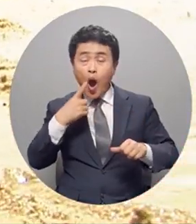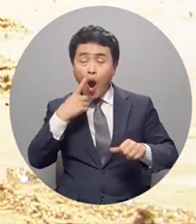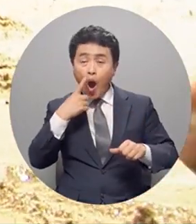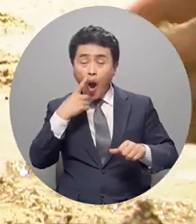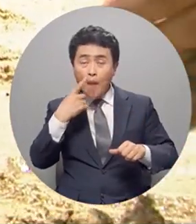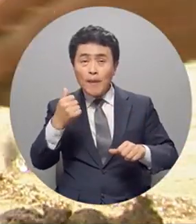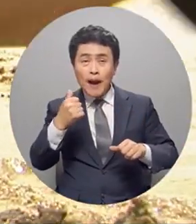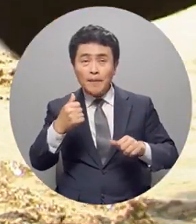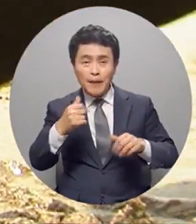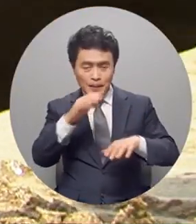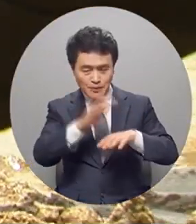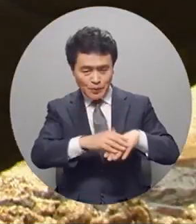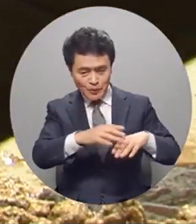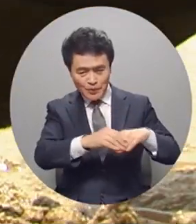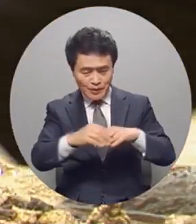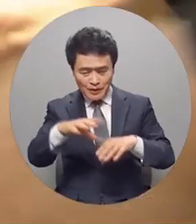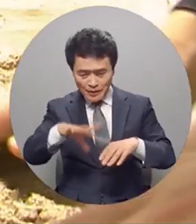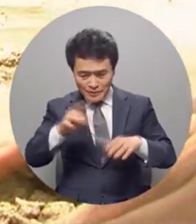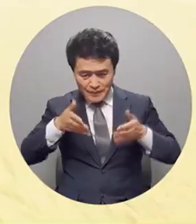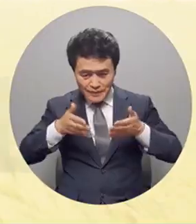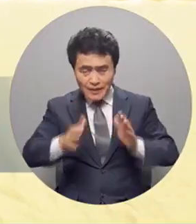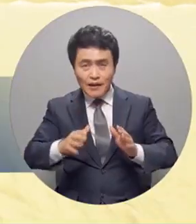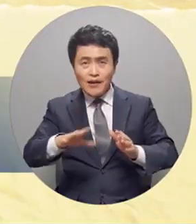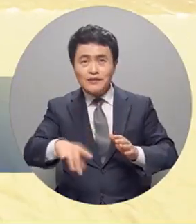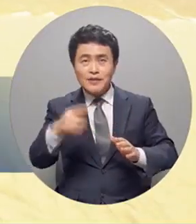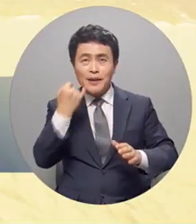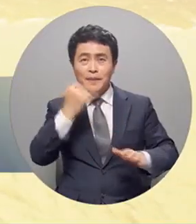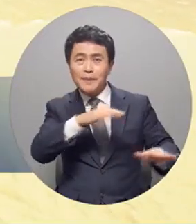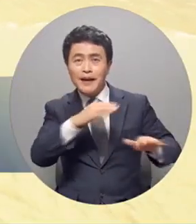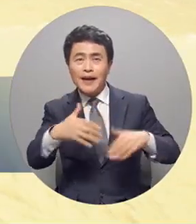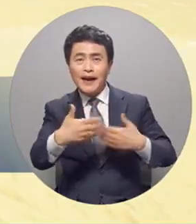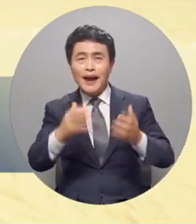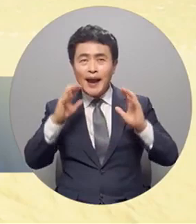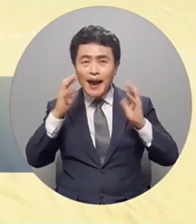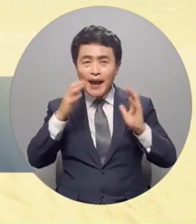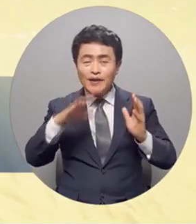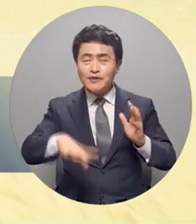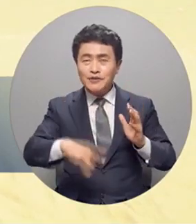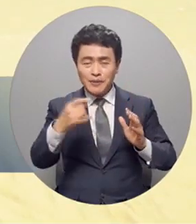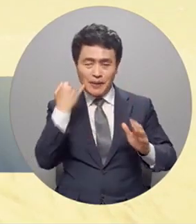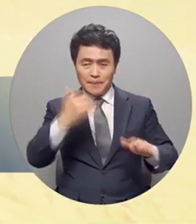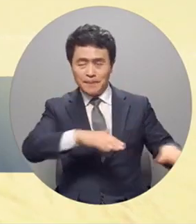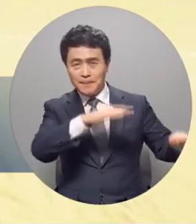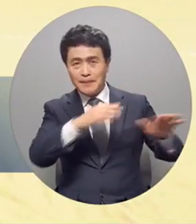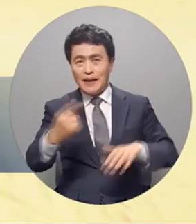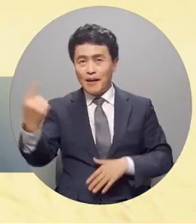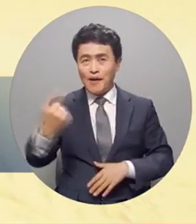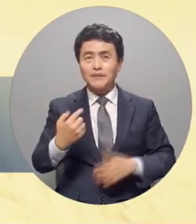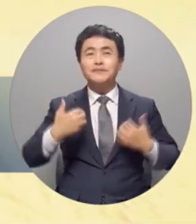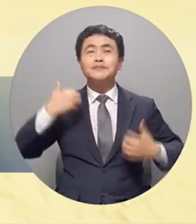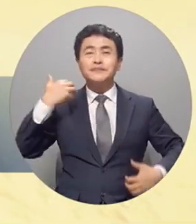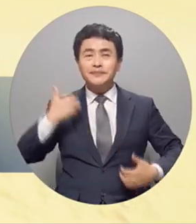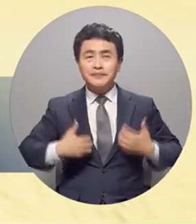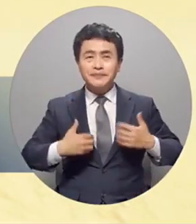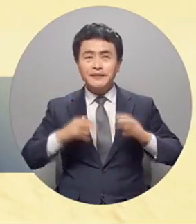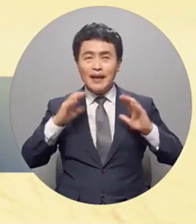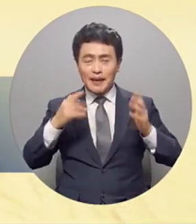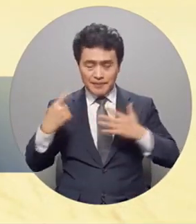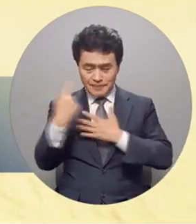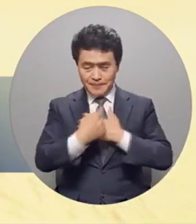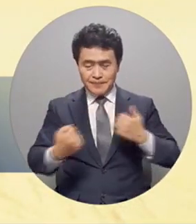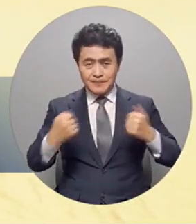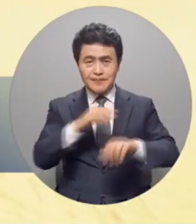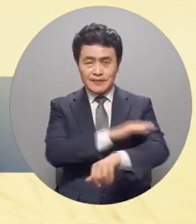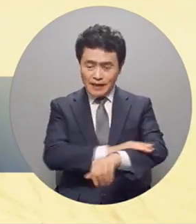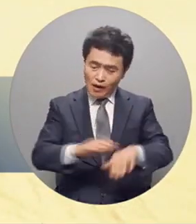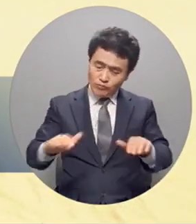처음 바다에 발을 담가 봅니다. 아기들이랑 처음 바다 와서 일단 기쁘고 아기들 또 건강하게